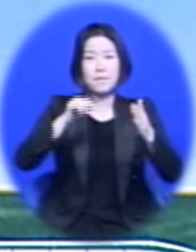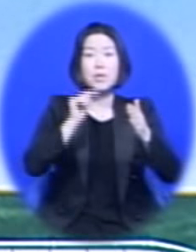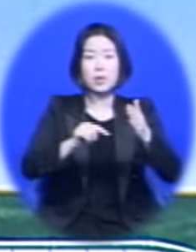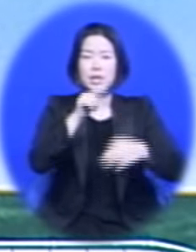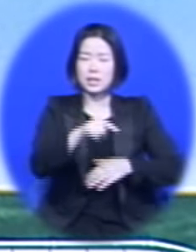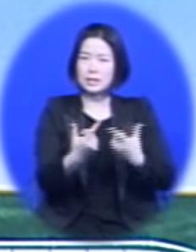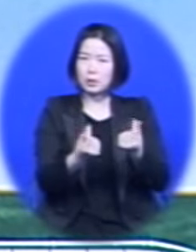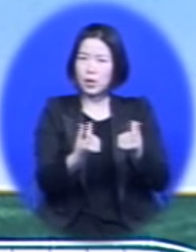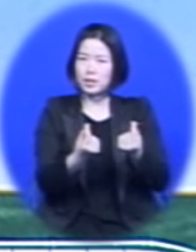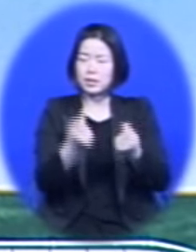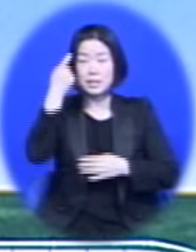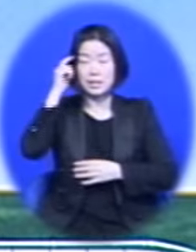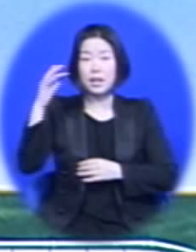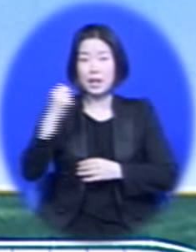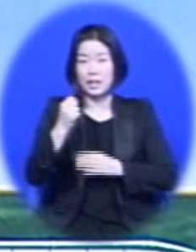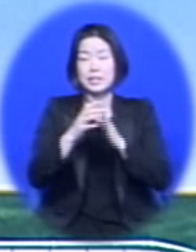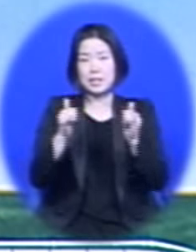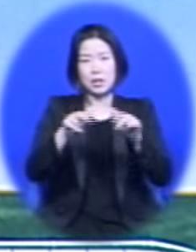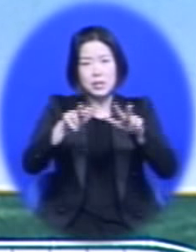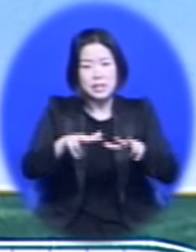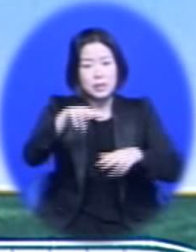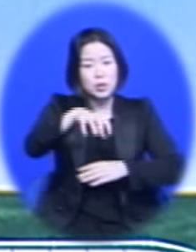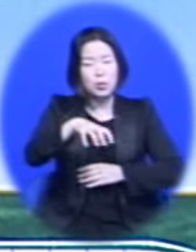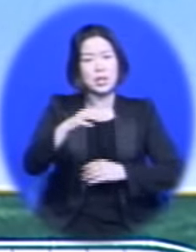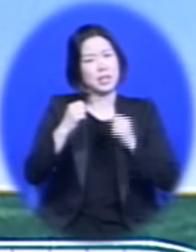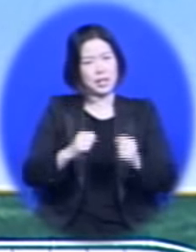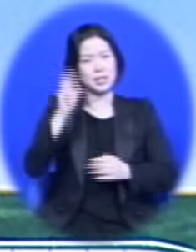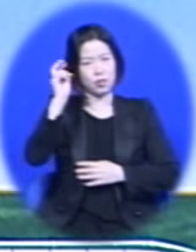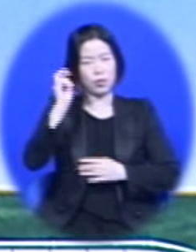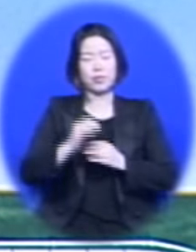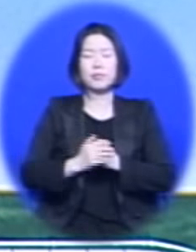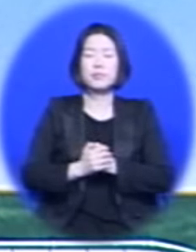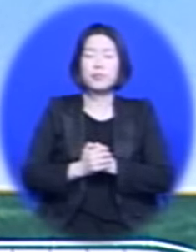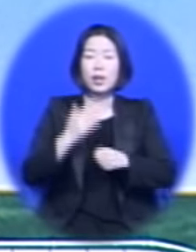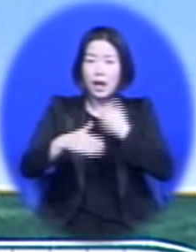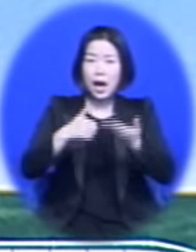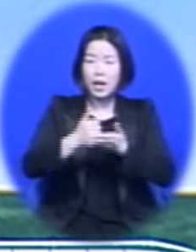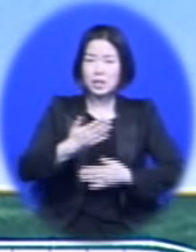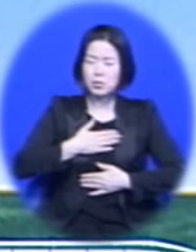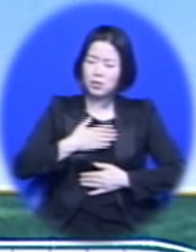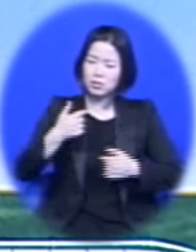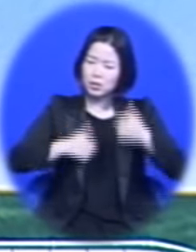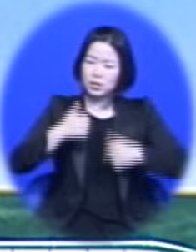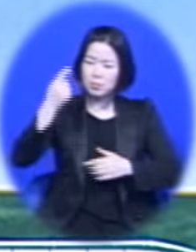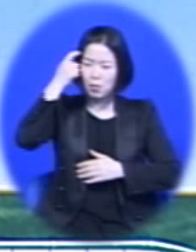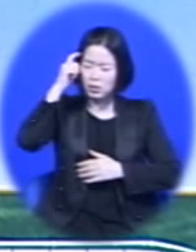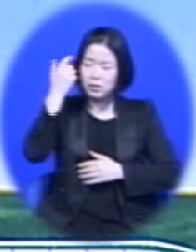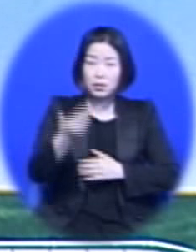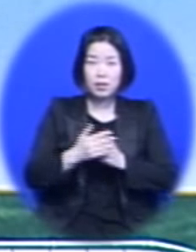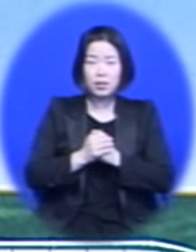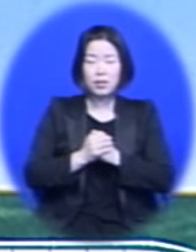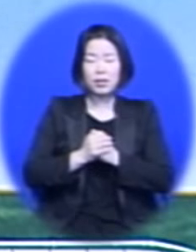그런 생각을 하시는 분들이 지금 이 자리에도 계실 겁니다. 하나님이 나를 기뻐하실까?